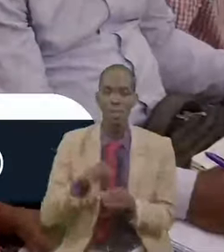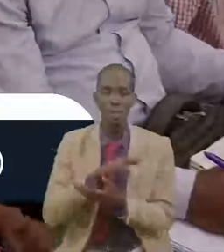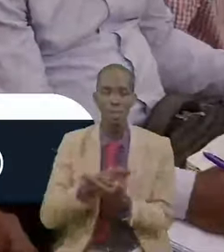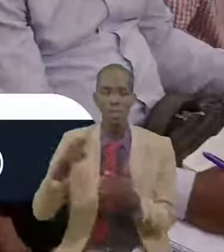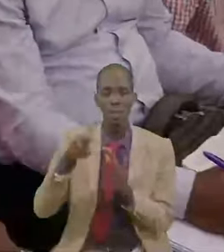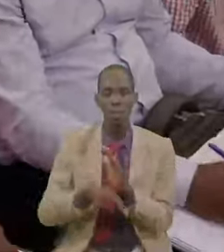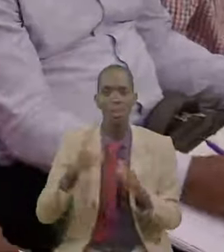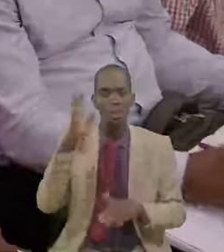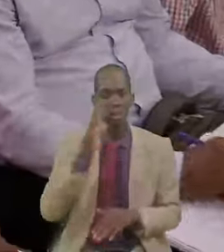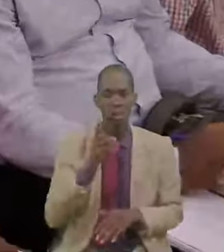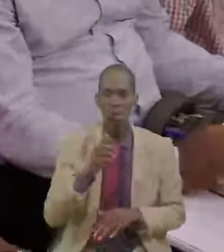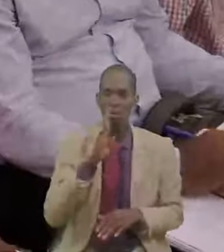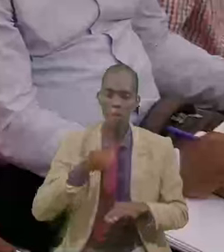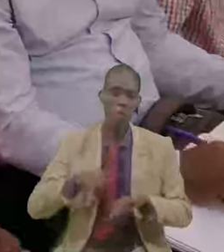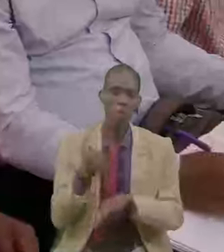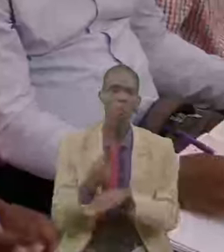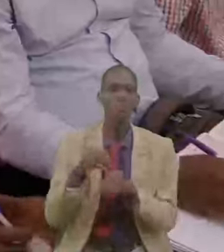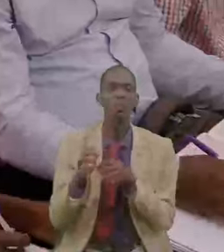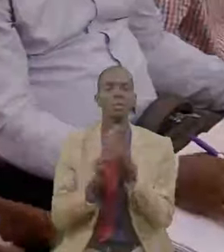seras affermi par la justice.